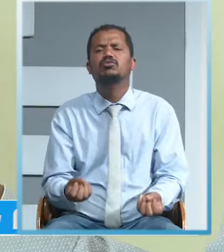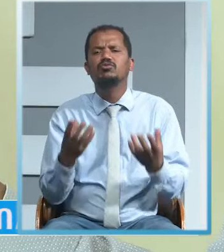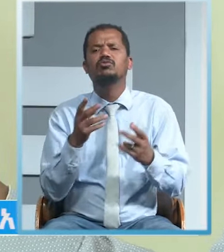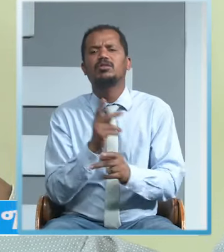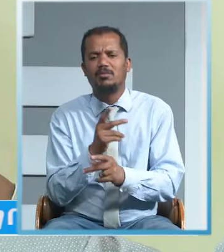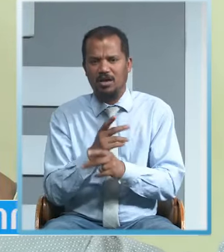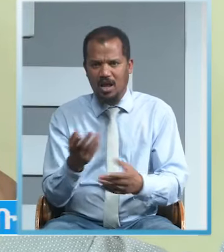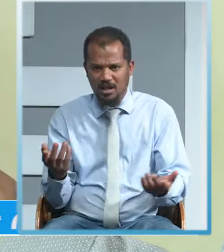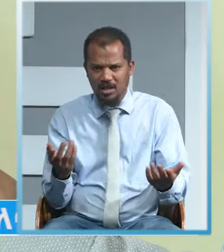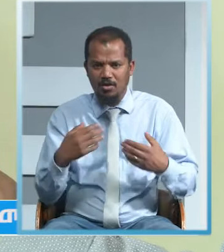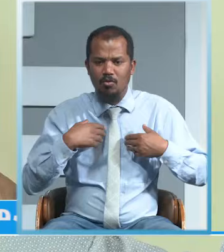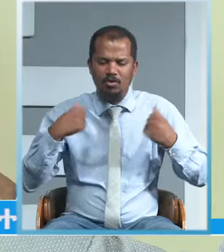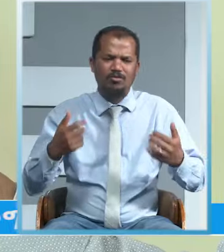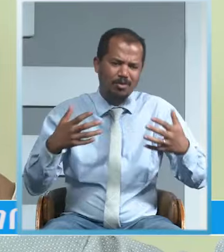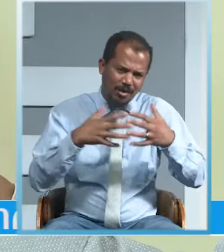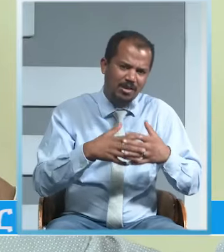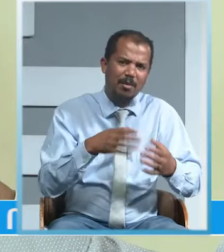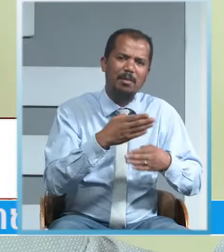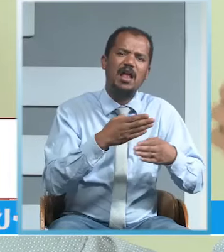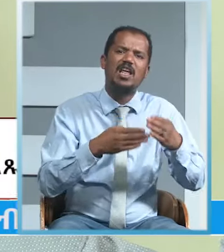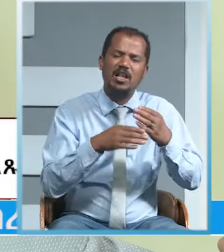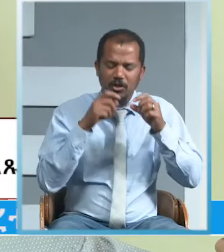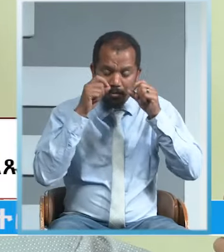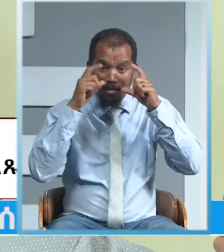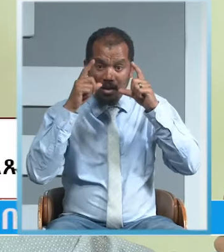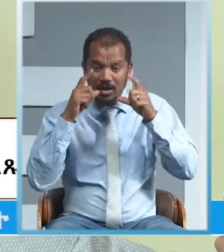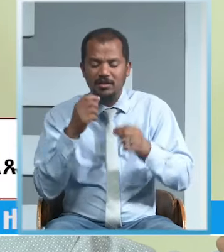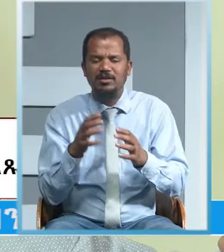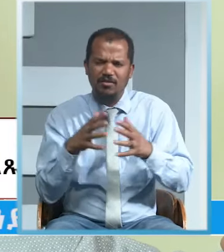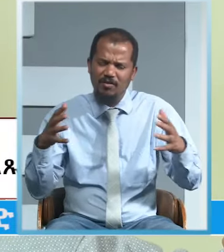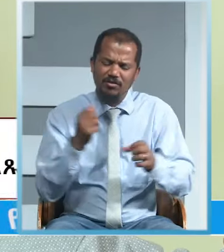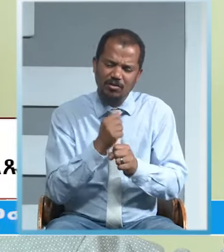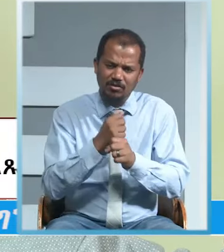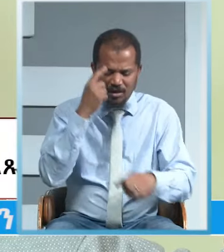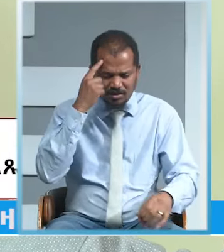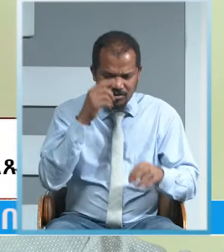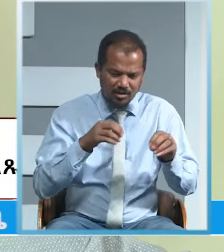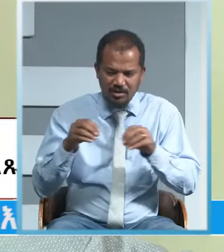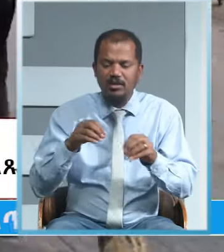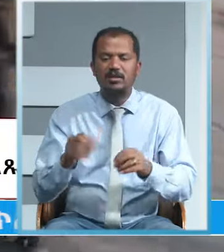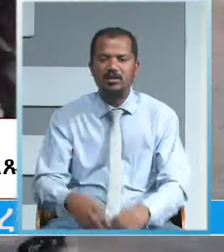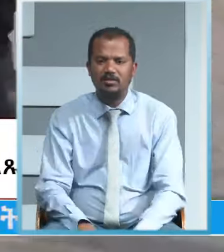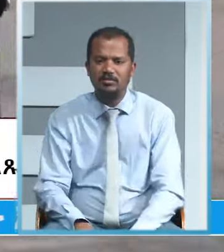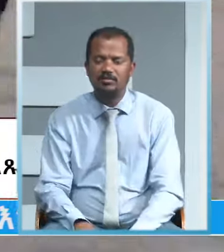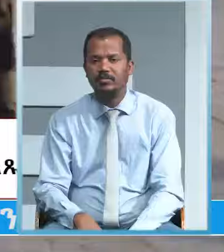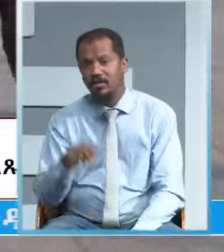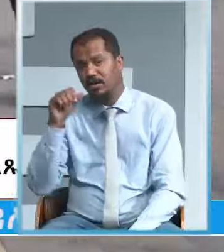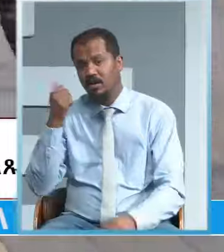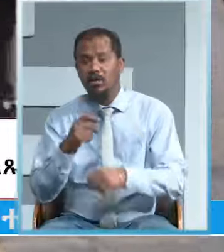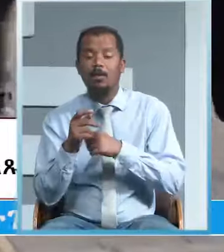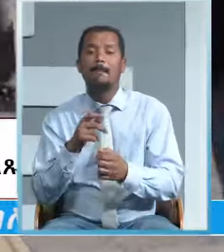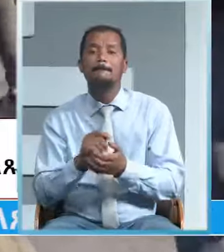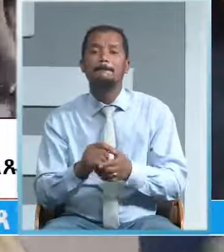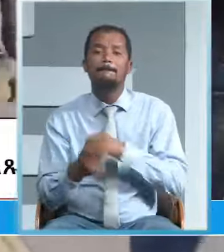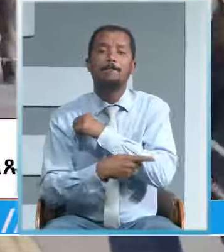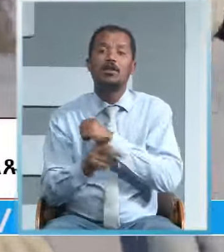ግንባር ቀደምት በመሆን ወጣቱን በማሰባሰብ በማደራጀትና በማንቃት ሰፋፊ ስራዎችን ለመስራት አልሞ ሊንቀሳቀሳል ማለት ነው። ሌላኛው የፖለቲካ